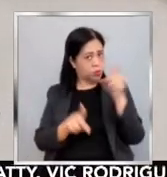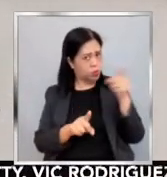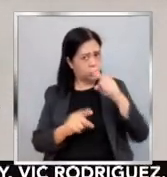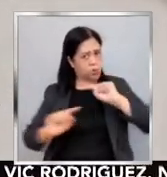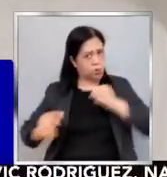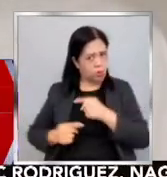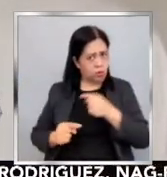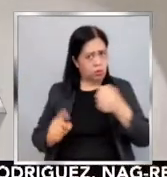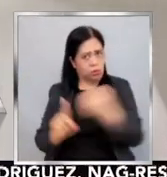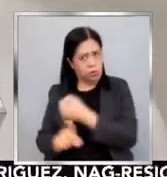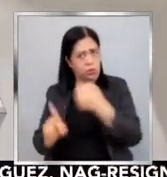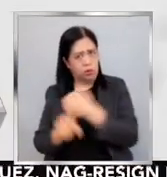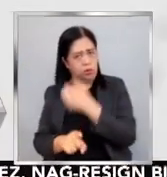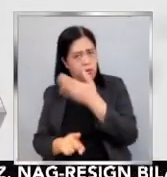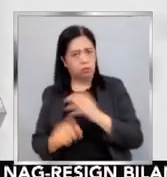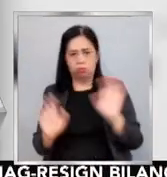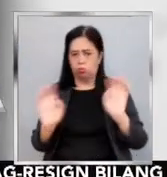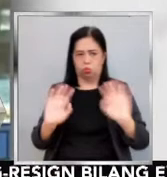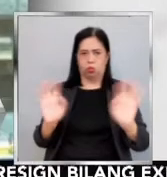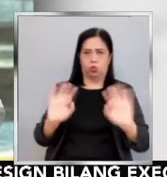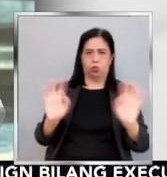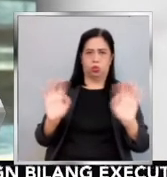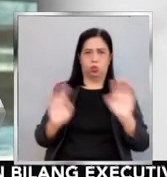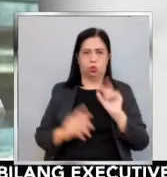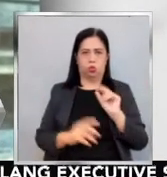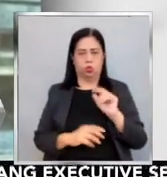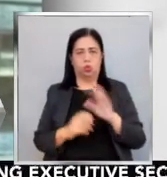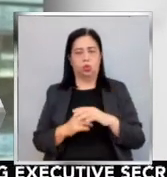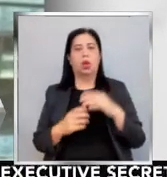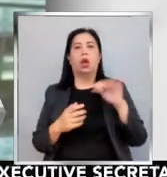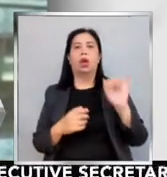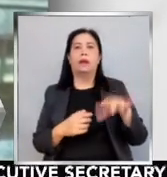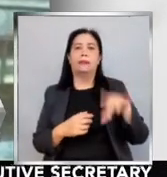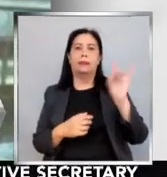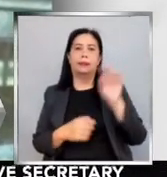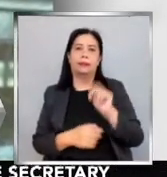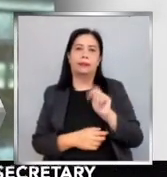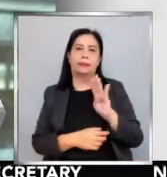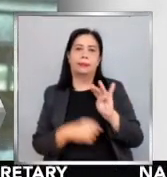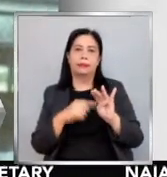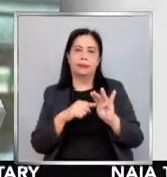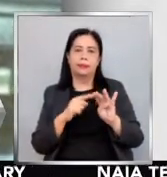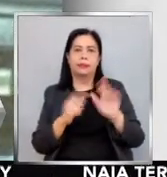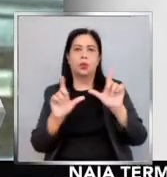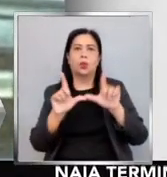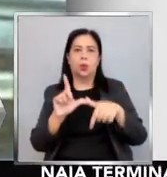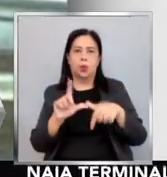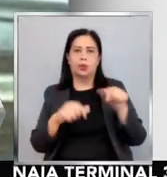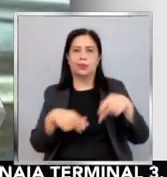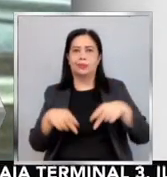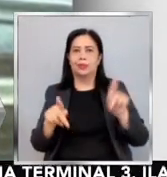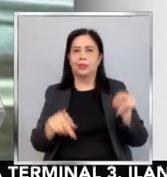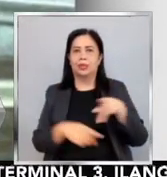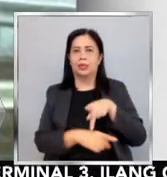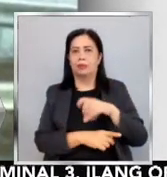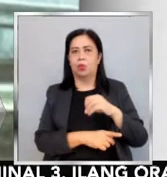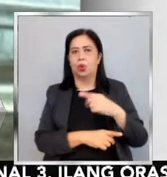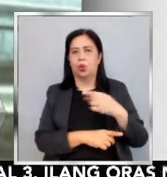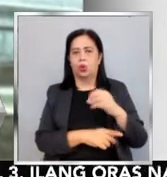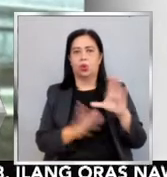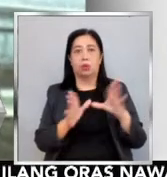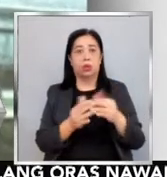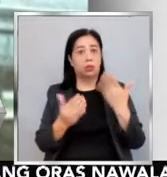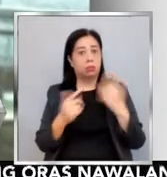them. No. Napag-alaman din ng NBI na paso na ang permit ng Pogo Company pero tuloy pa rin ang